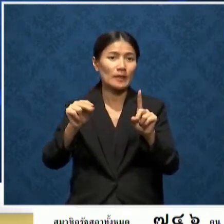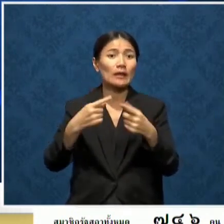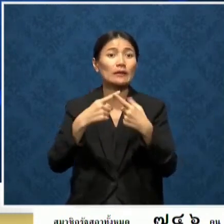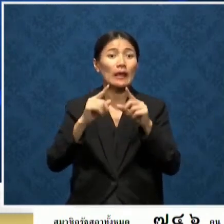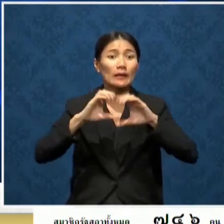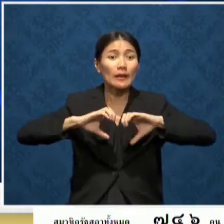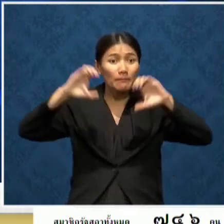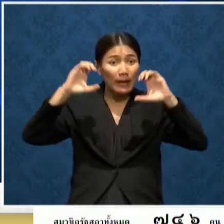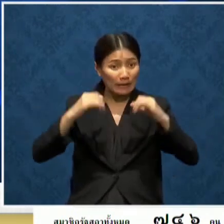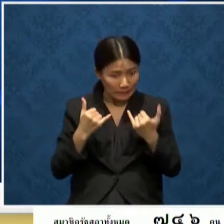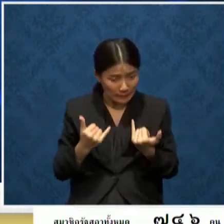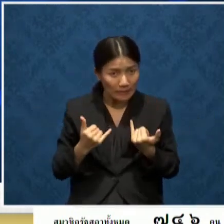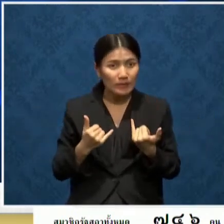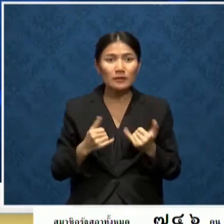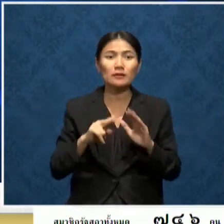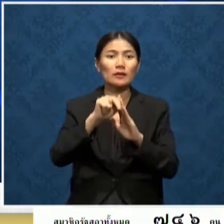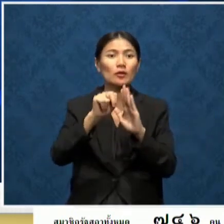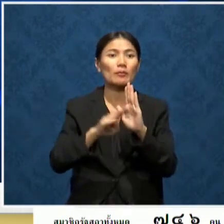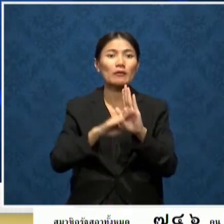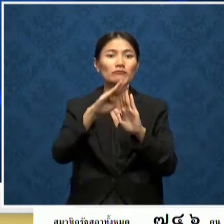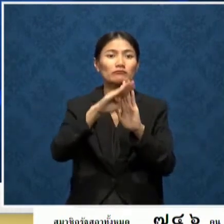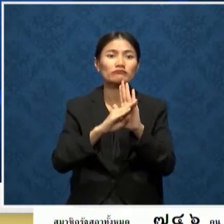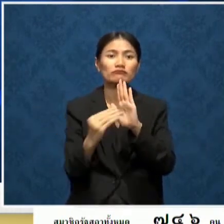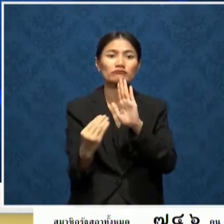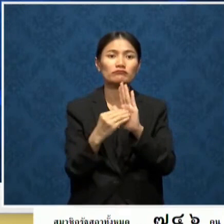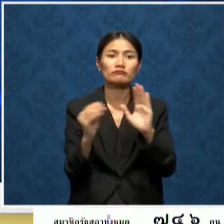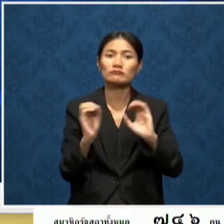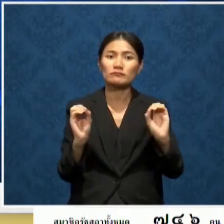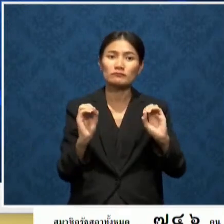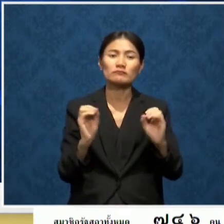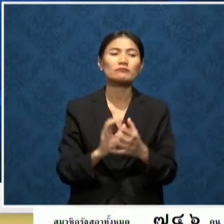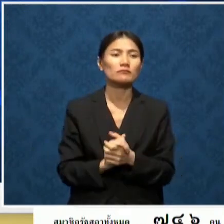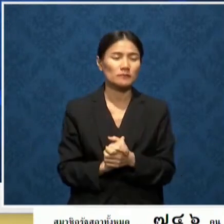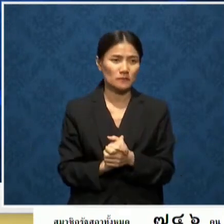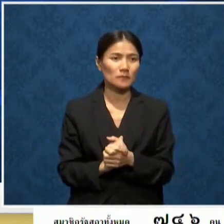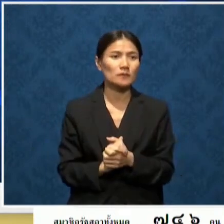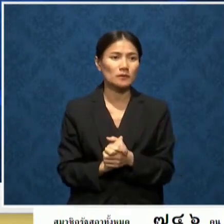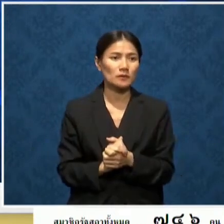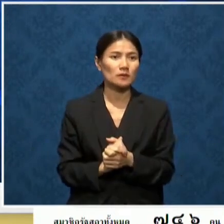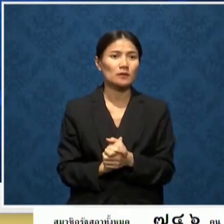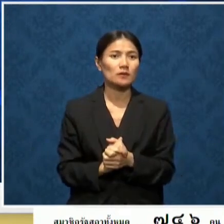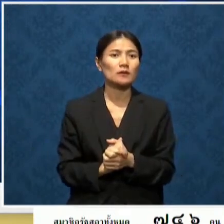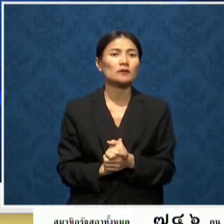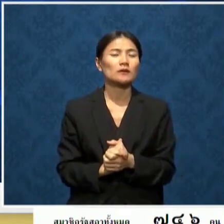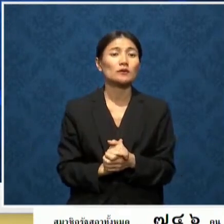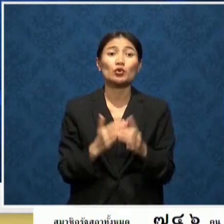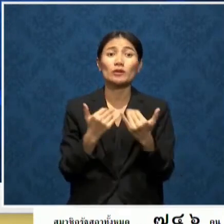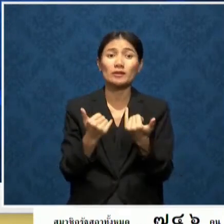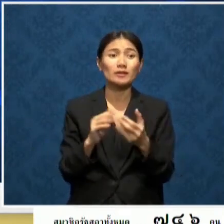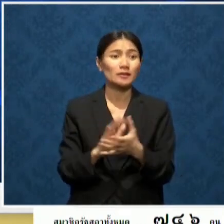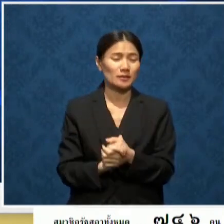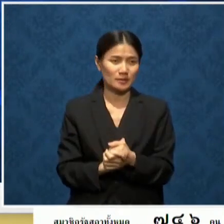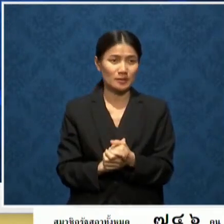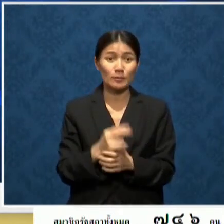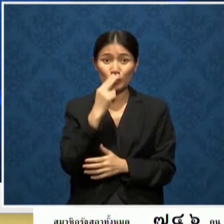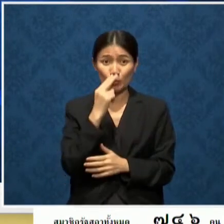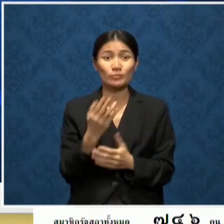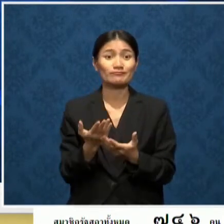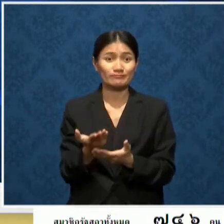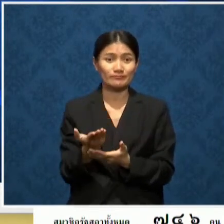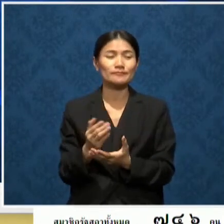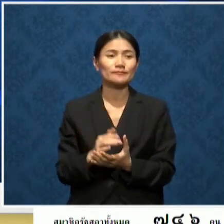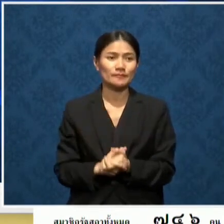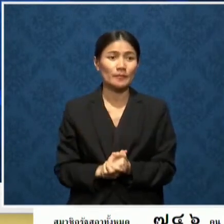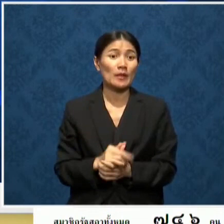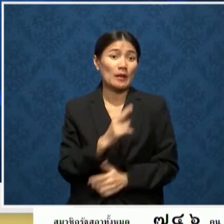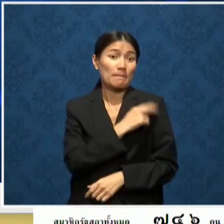แต่รัฐบาลนี้กลับไมมนโยบายเลยครับยิไปกนั้นความเหอมลำในการจสษยากรของหมอนนสูงมากมาดตัเลขกนะครับ